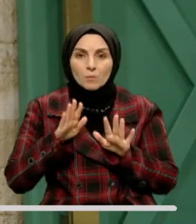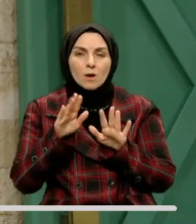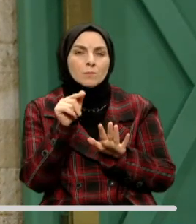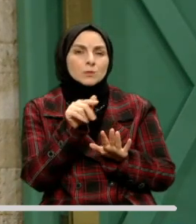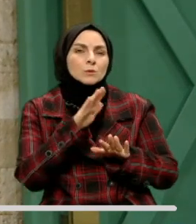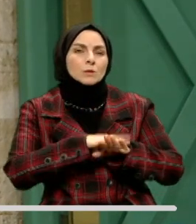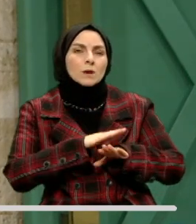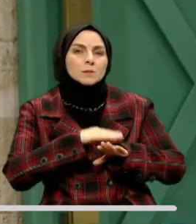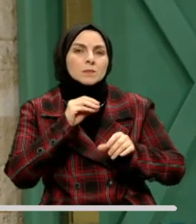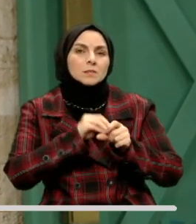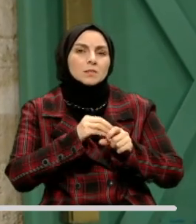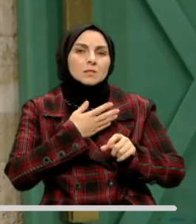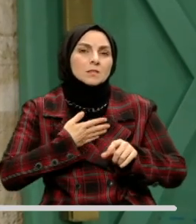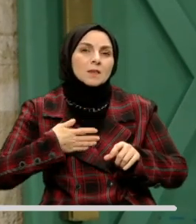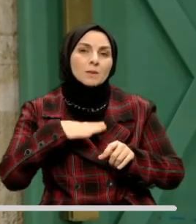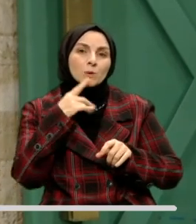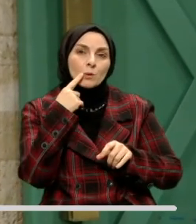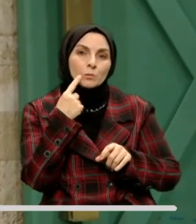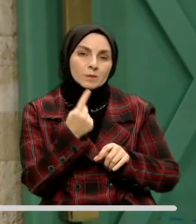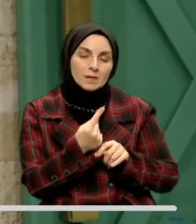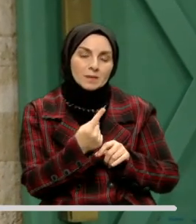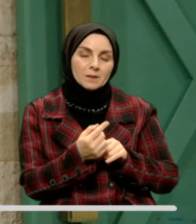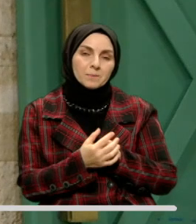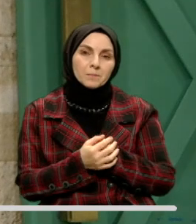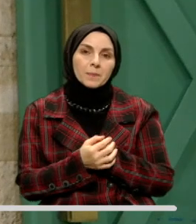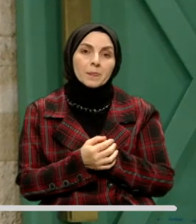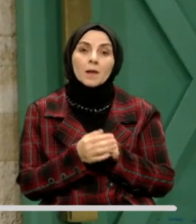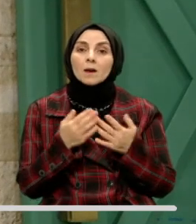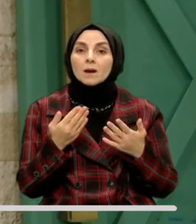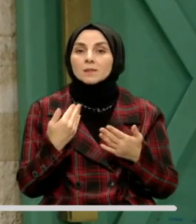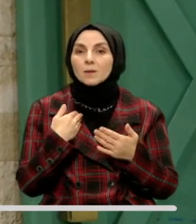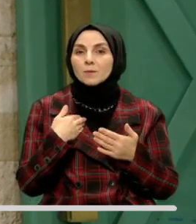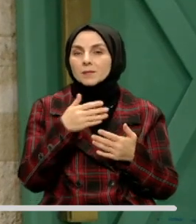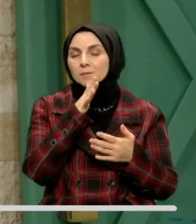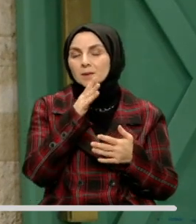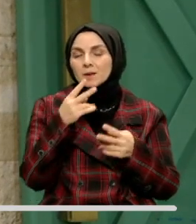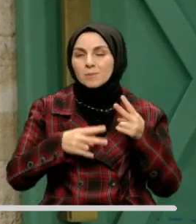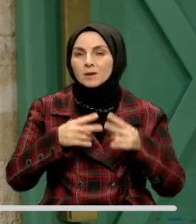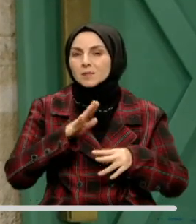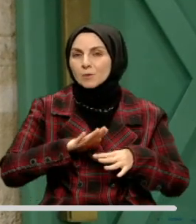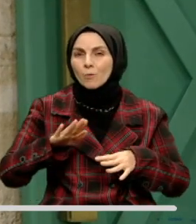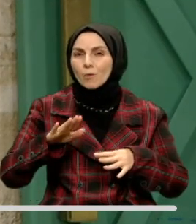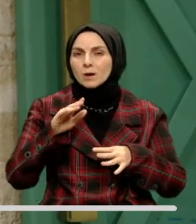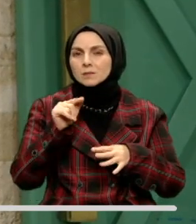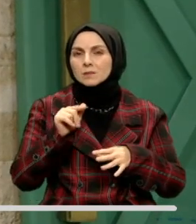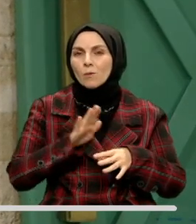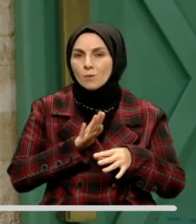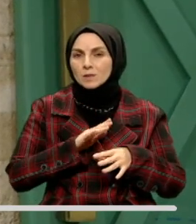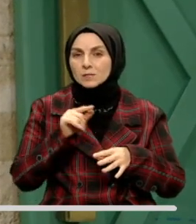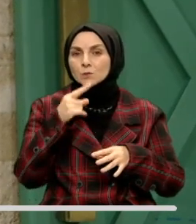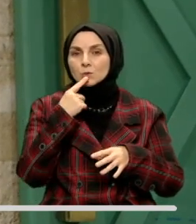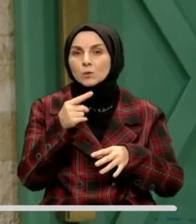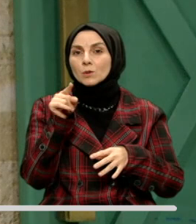Çocuklarda bu olgu çok fazla. Sevmiyorum kelimesi. Hatta bana bile bazen işte seni sevmiyorum, sen bana bu